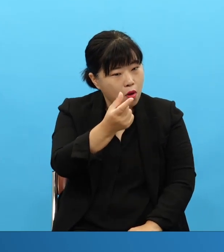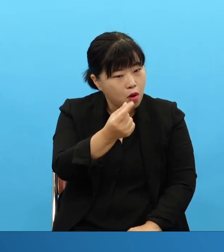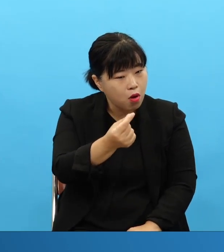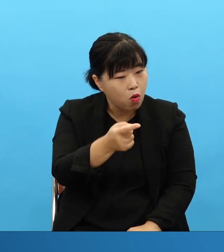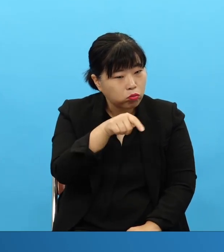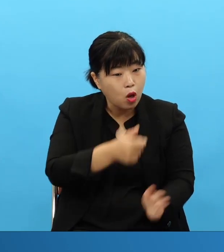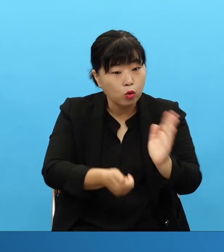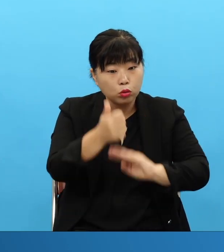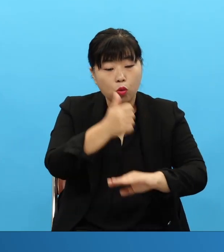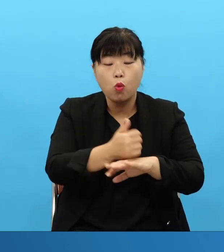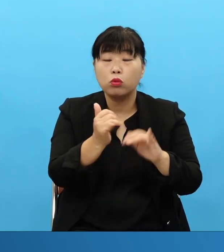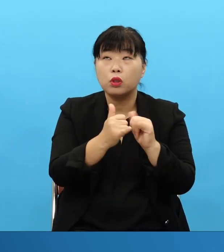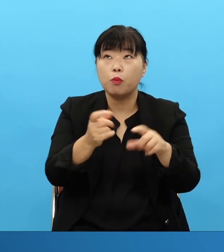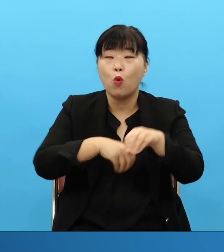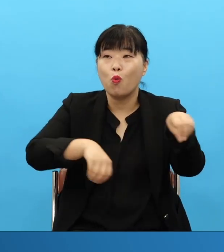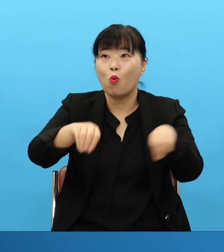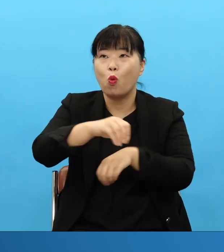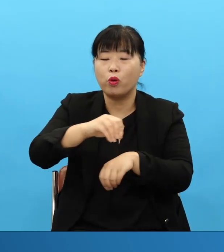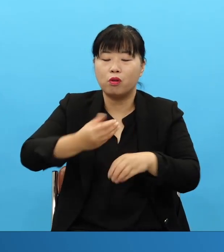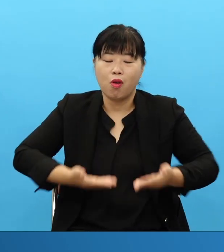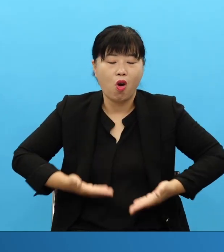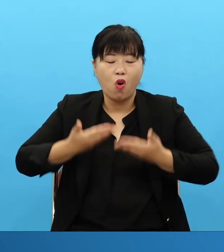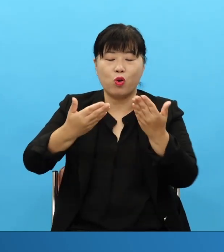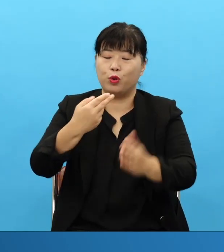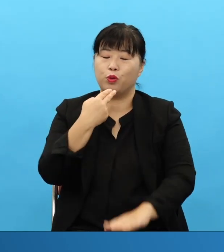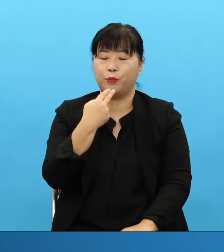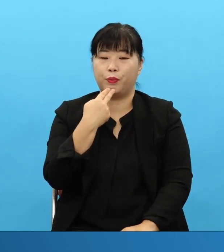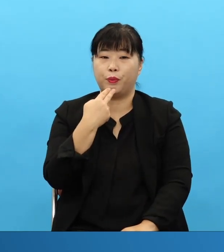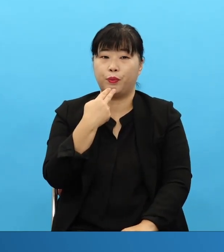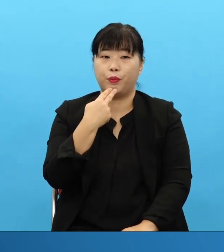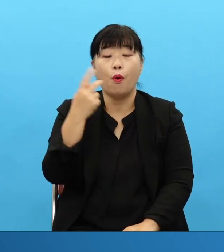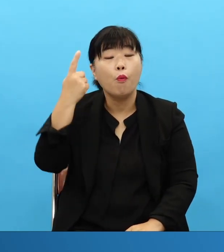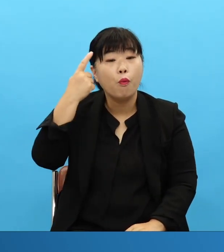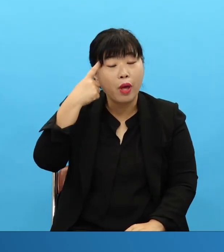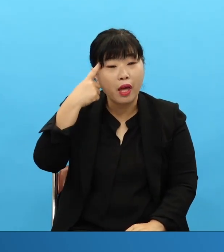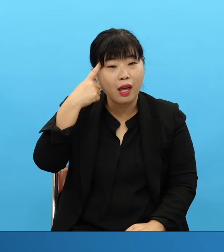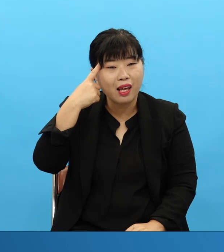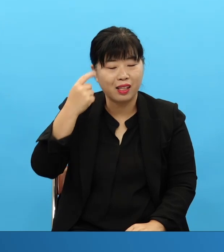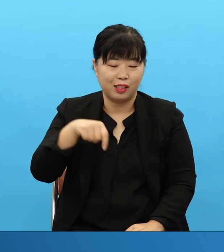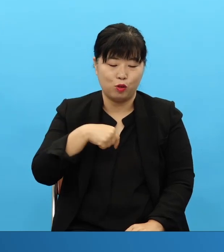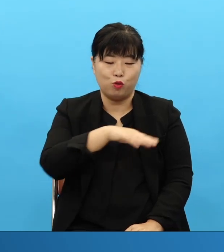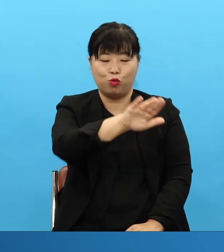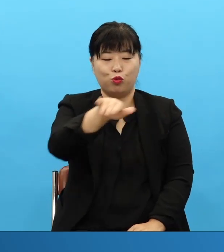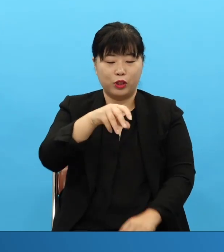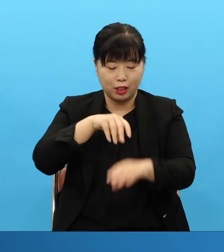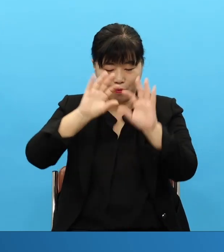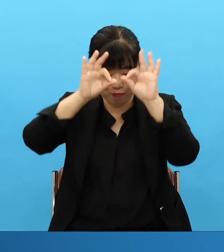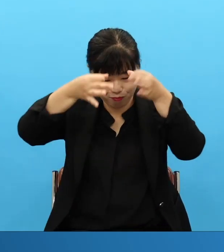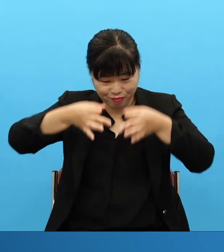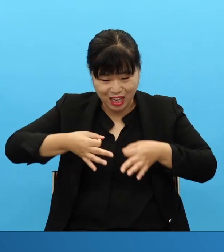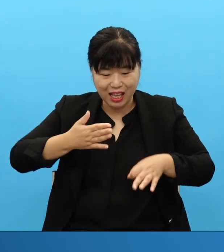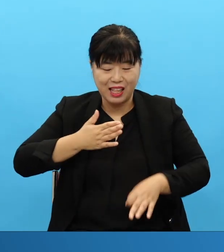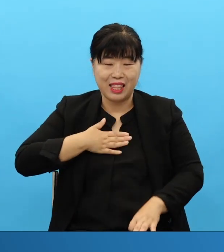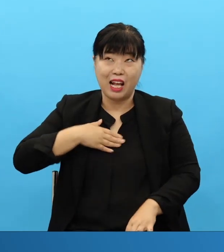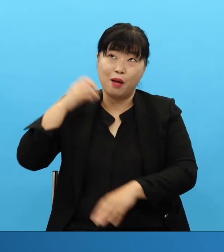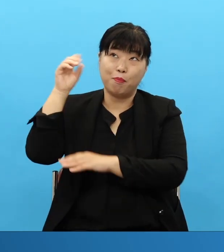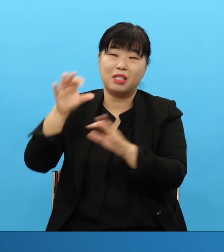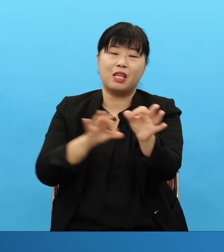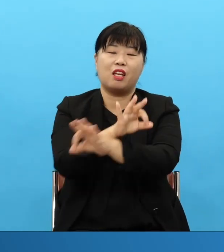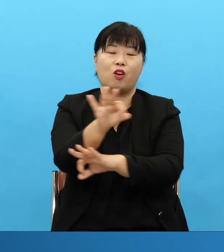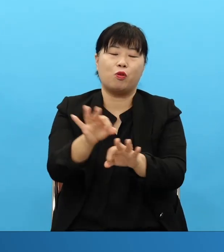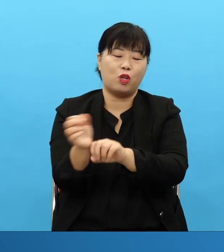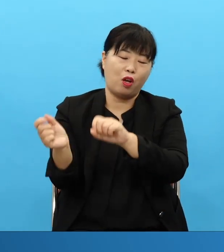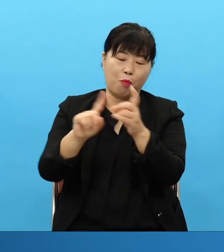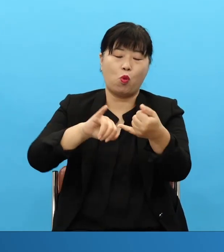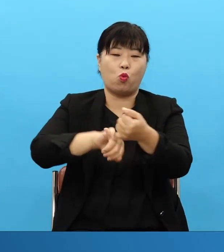at all. 그거는 이제 여러분이 빛의 경제를 회복해야 되는 겁니다. That means that you must restore the economy 이거는 of 여러분의 life. 특별 사명입니다. And